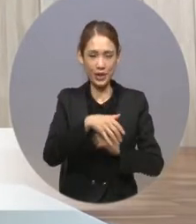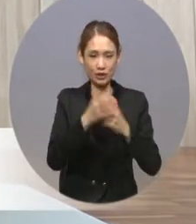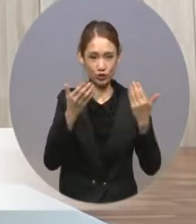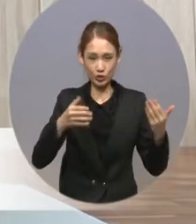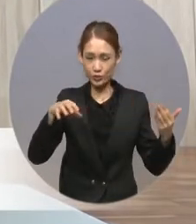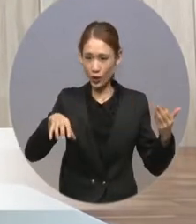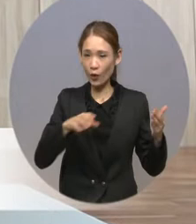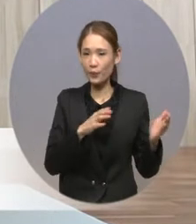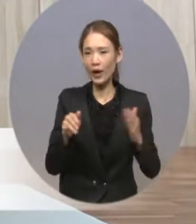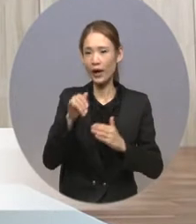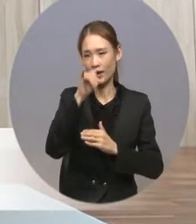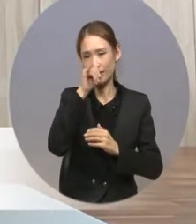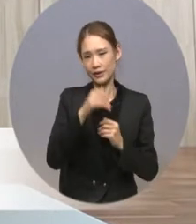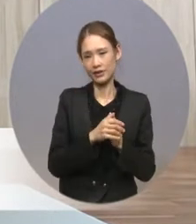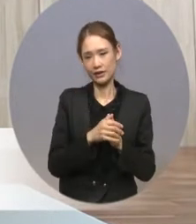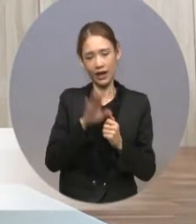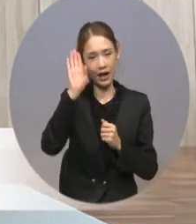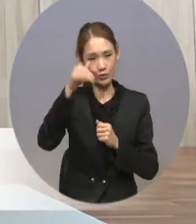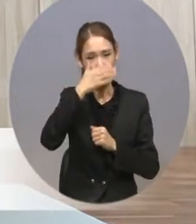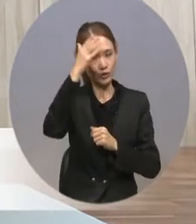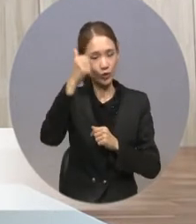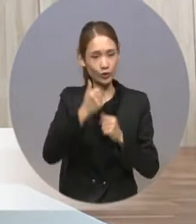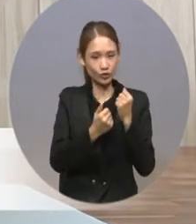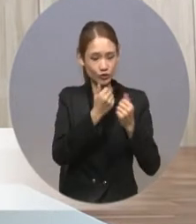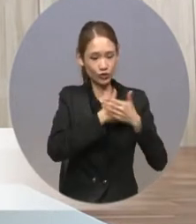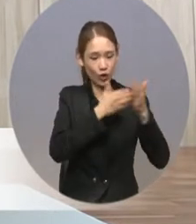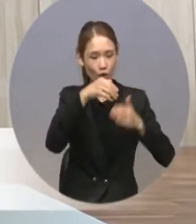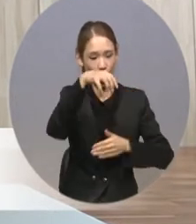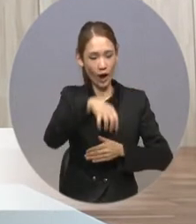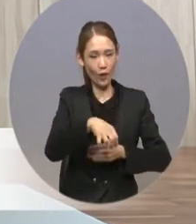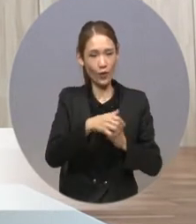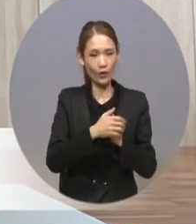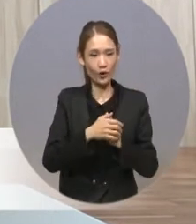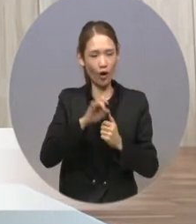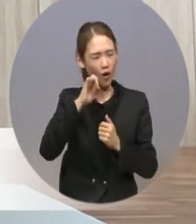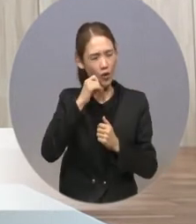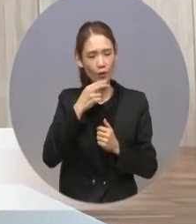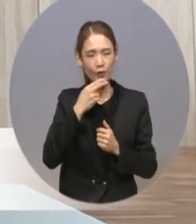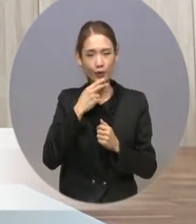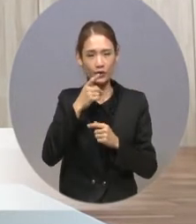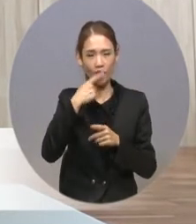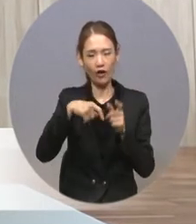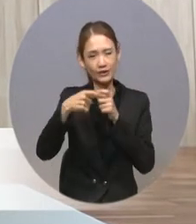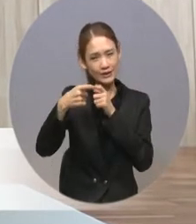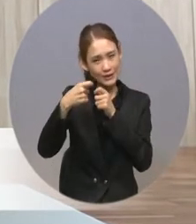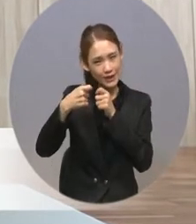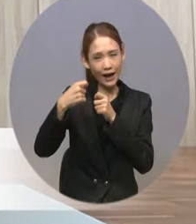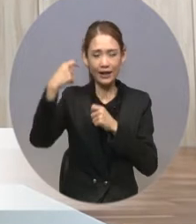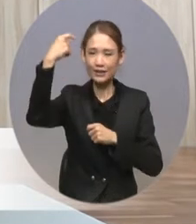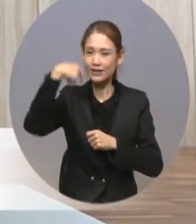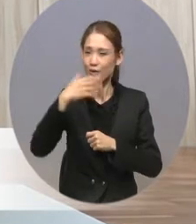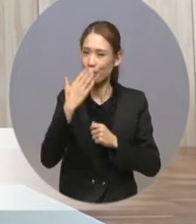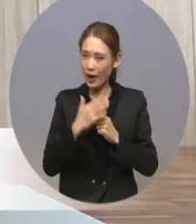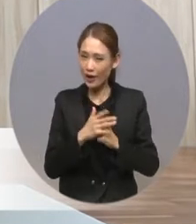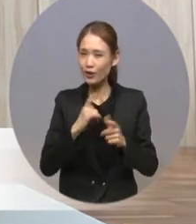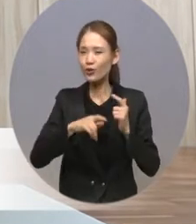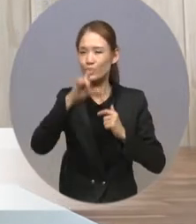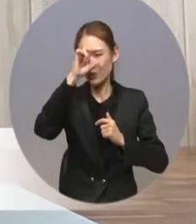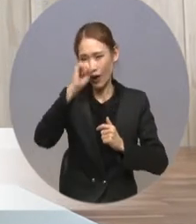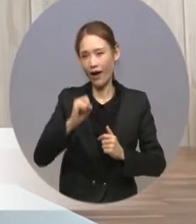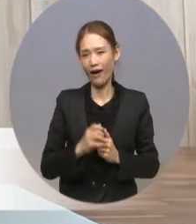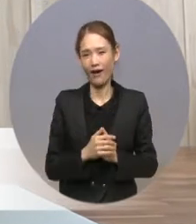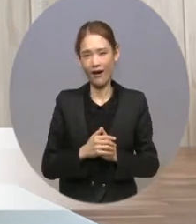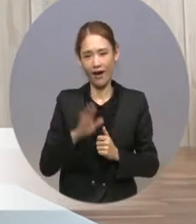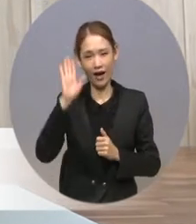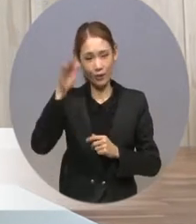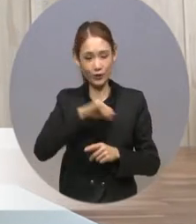쉼터가 마련이 돼서 이제 청소년 수련관이라는 공간이 어렵지 않고 친근하게 다가올 수 있어서 참 좋은 것 같습니다.